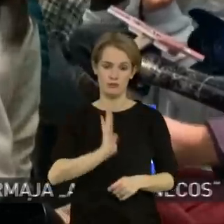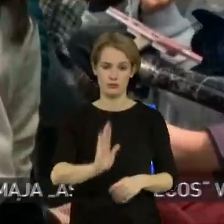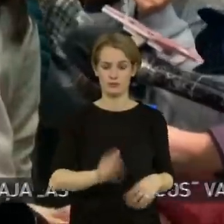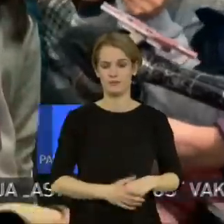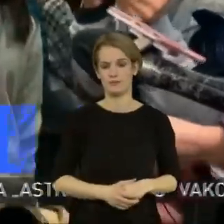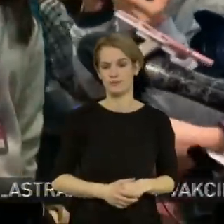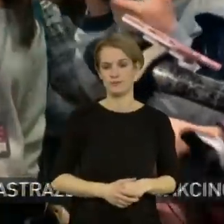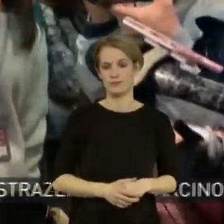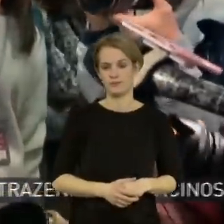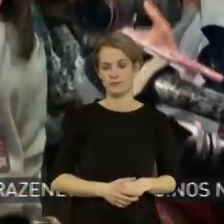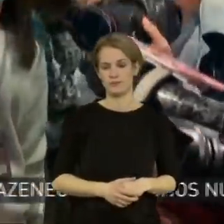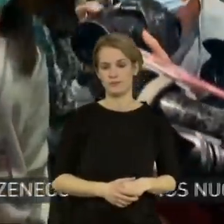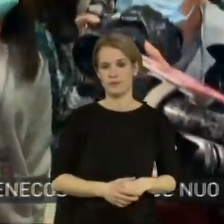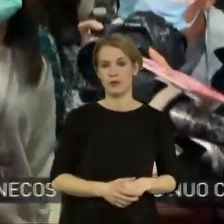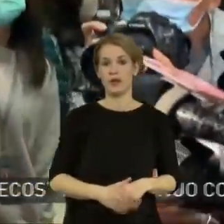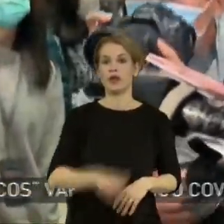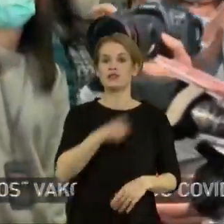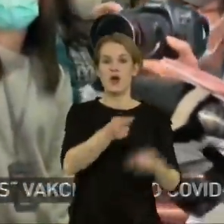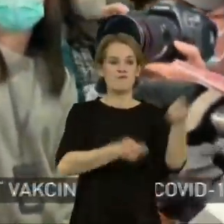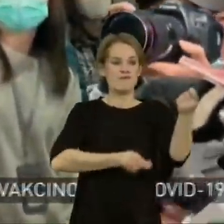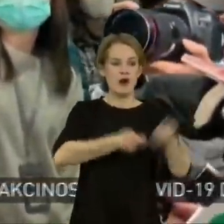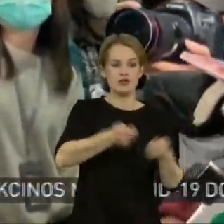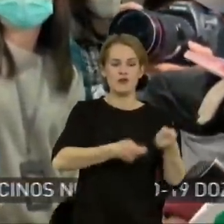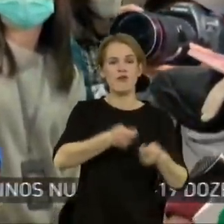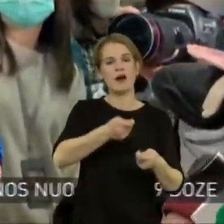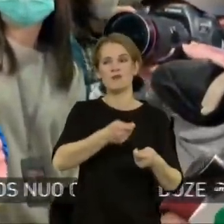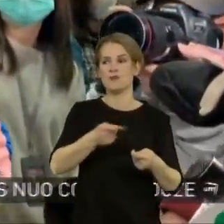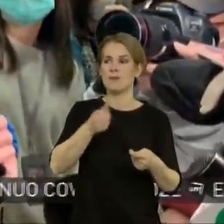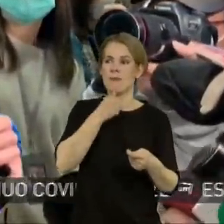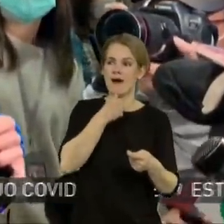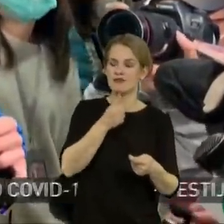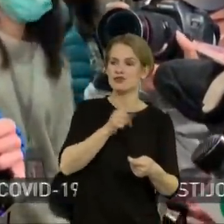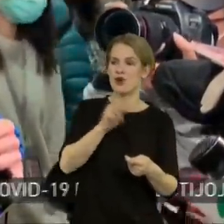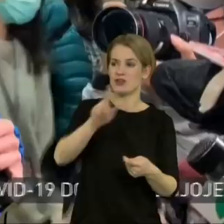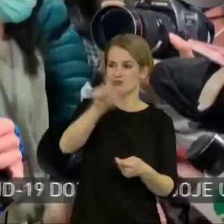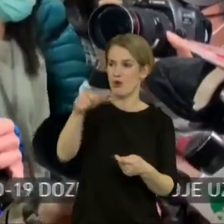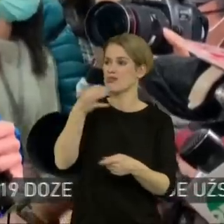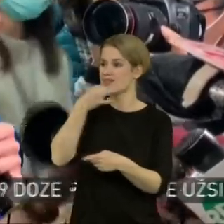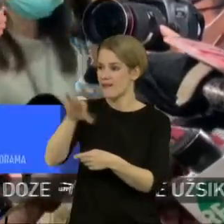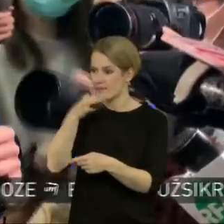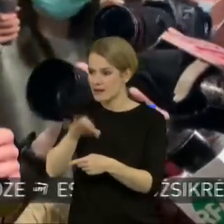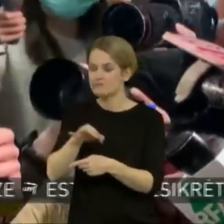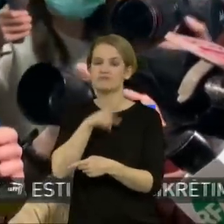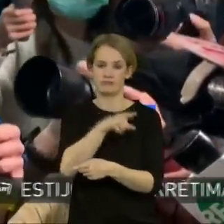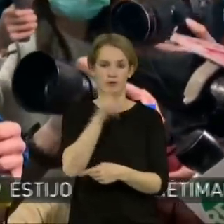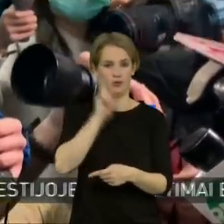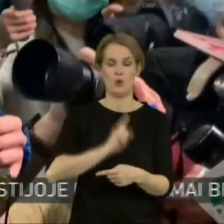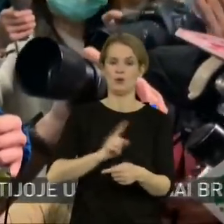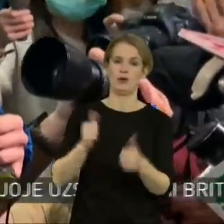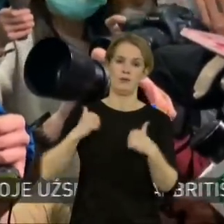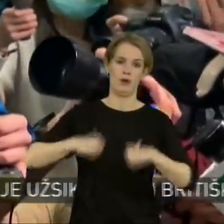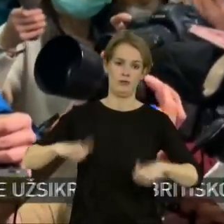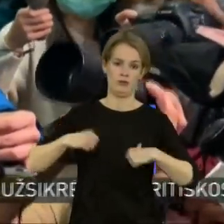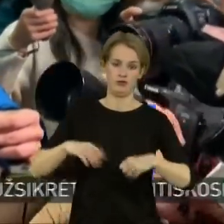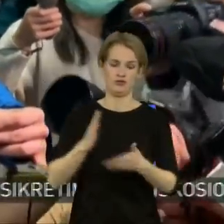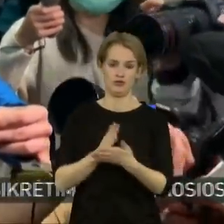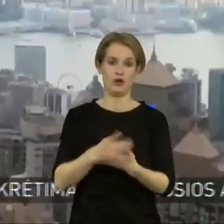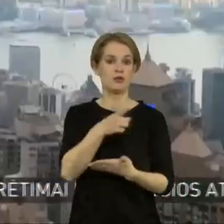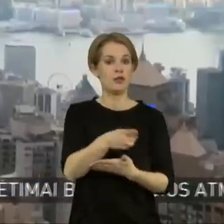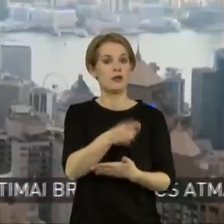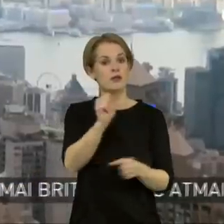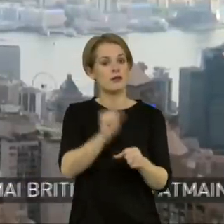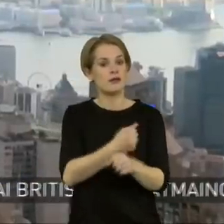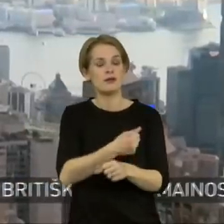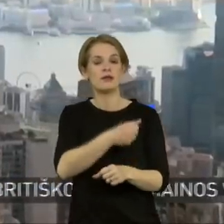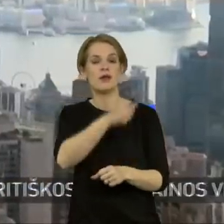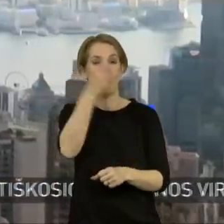Režimas nori nutildyti visus balsus, kurie jam nepatinka, bet tai teisybės balsai. Balsai, kurių reikia Honkongui ir jo gyventojams.